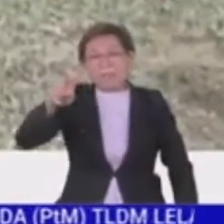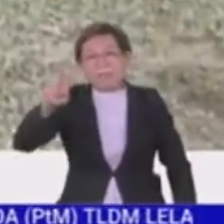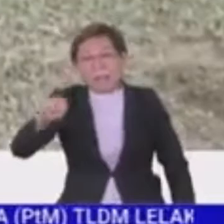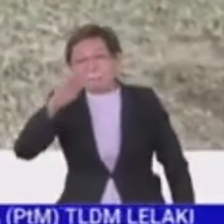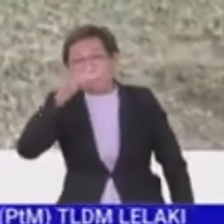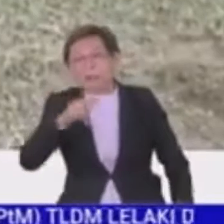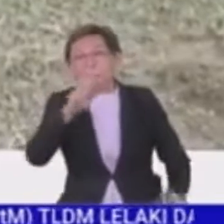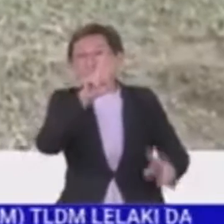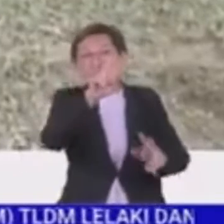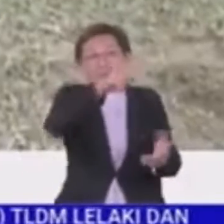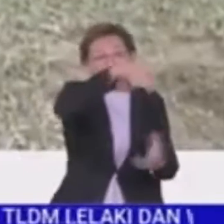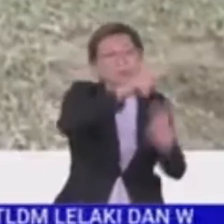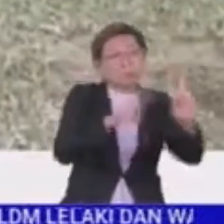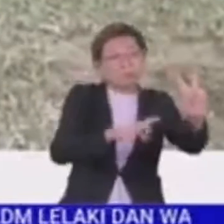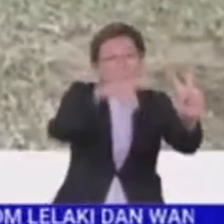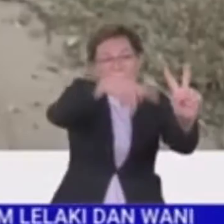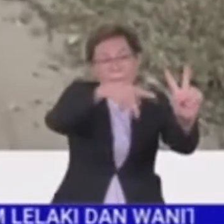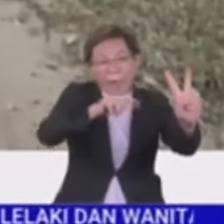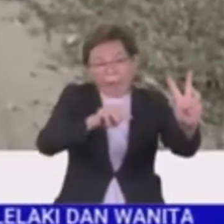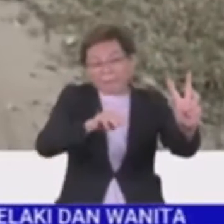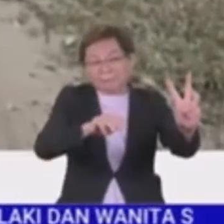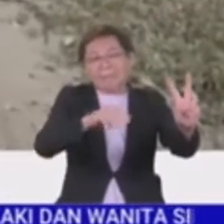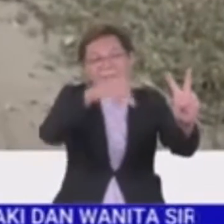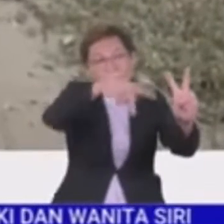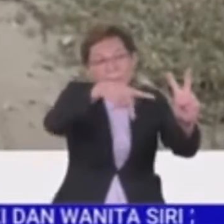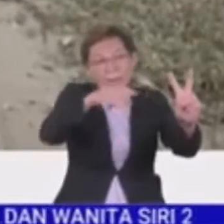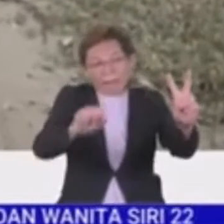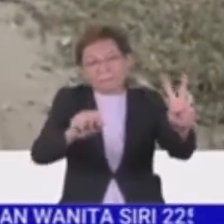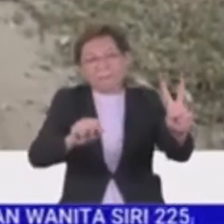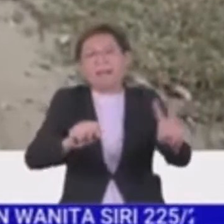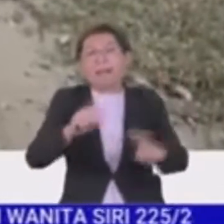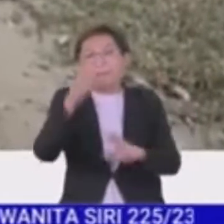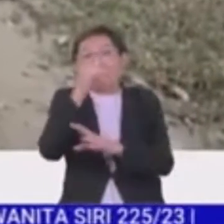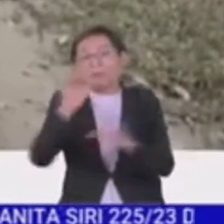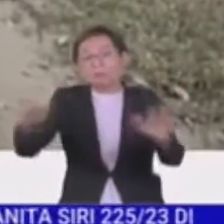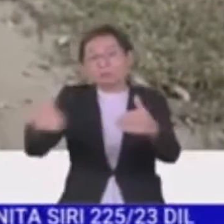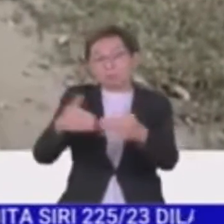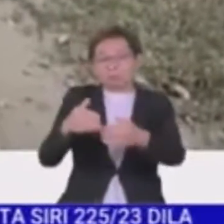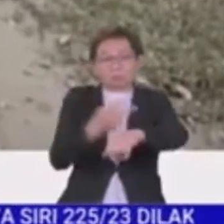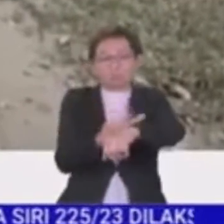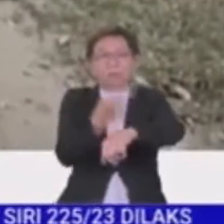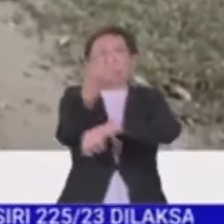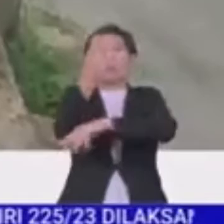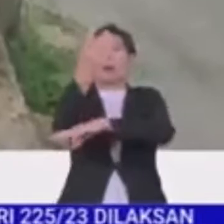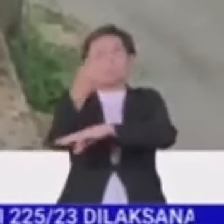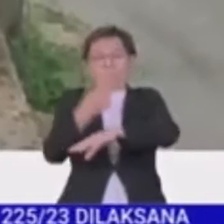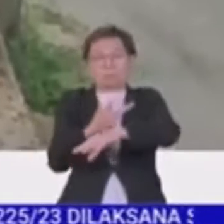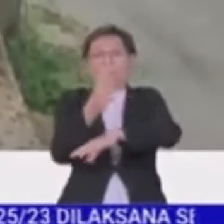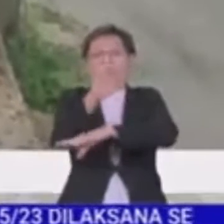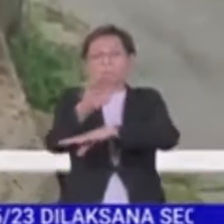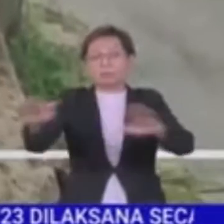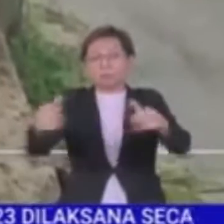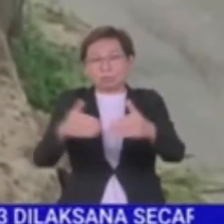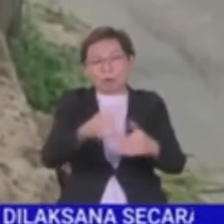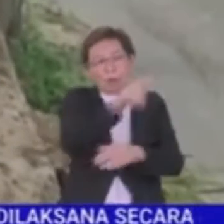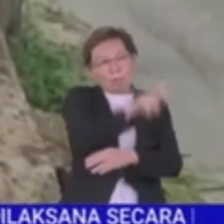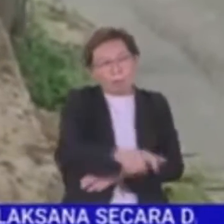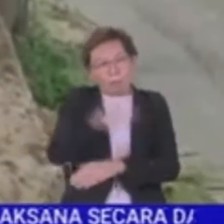pusat pemindahan sementara PPS di Alor Gajah ditutup pada pukul 2 petang tadi. Manakala penduduk terjejas